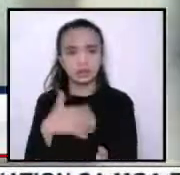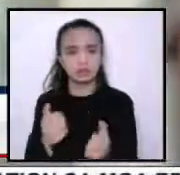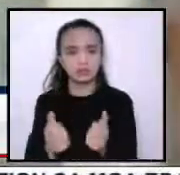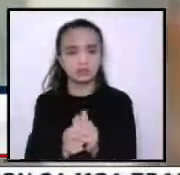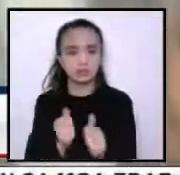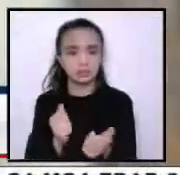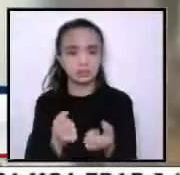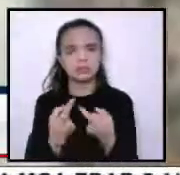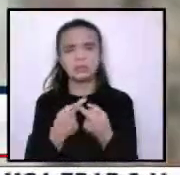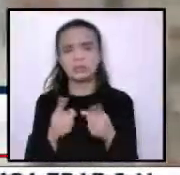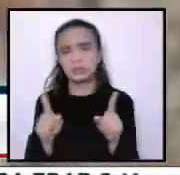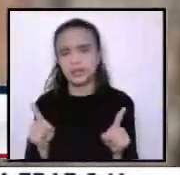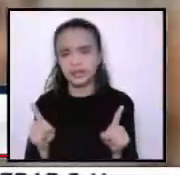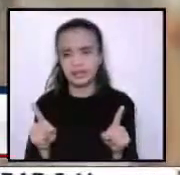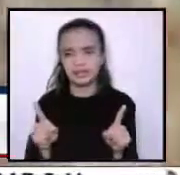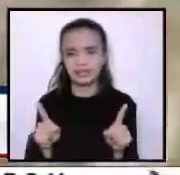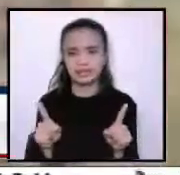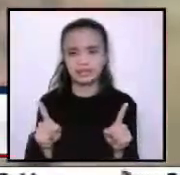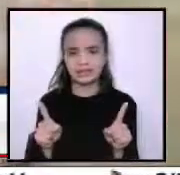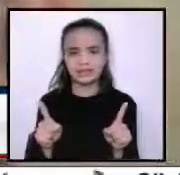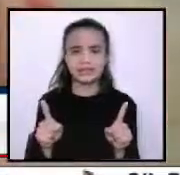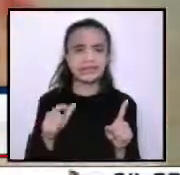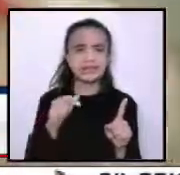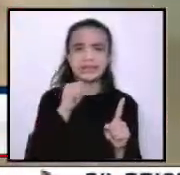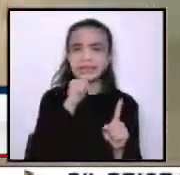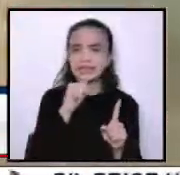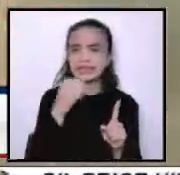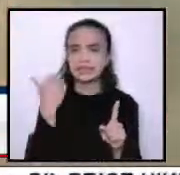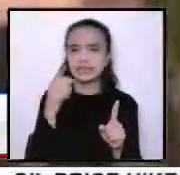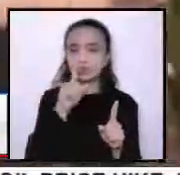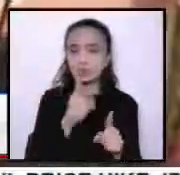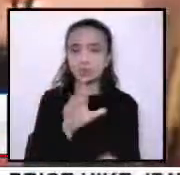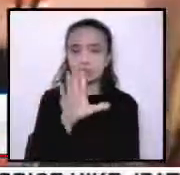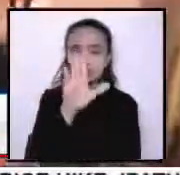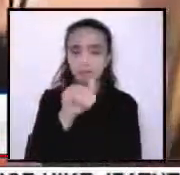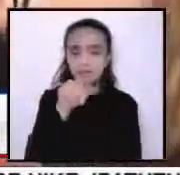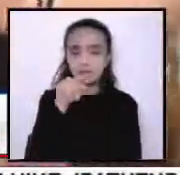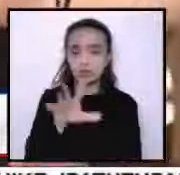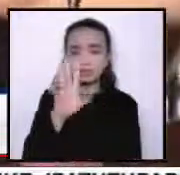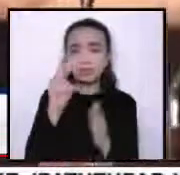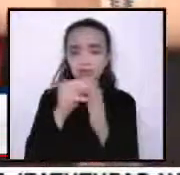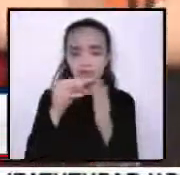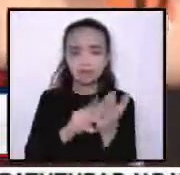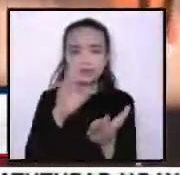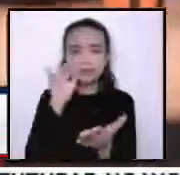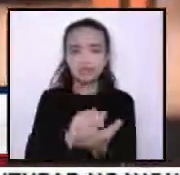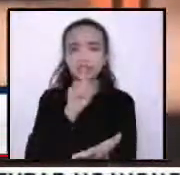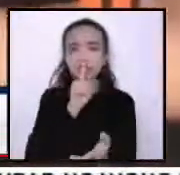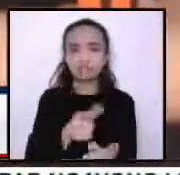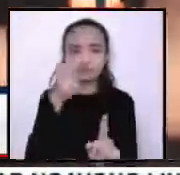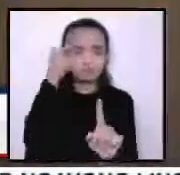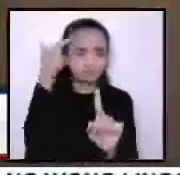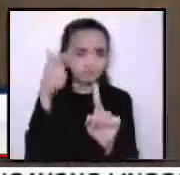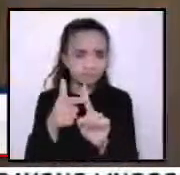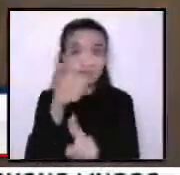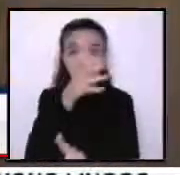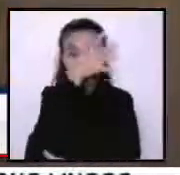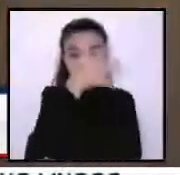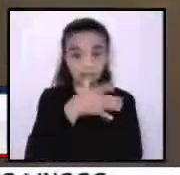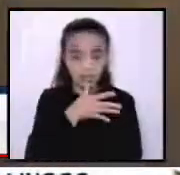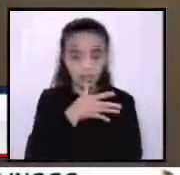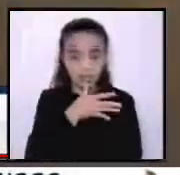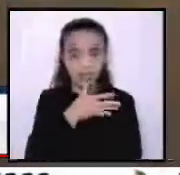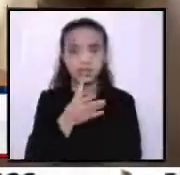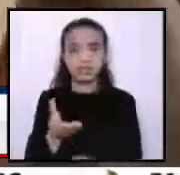Pero malayo pa rin anya sa target na 15.5 million. Kaya naman, hinihikayat ng mga magulang na i-register na